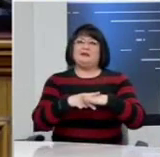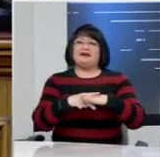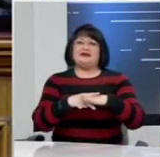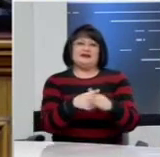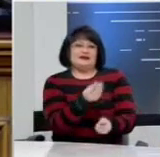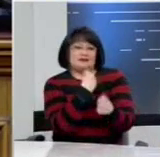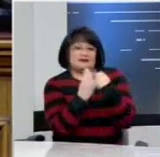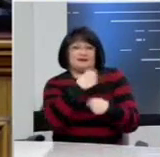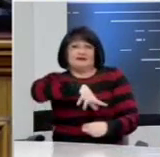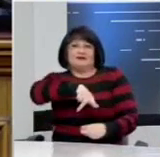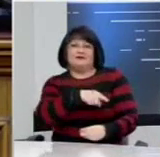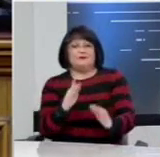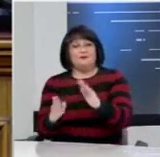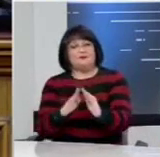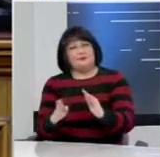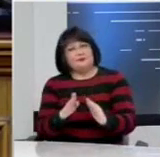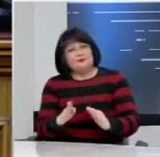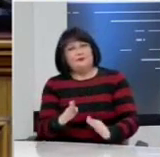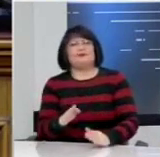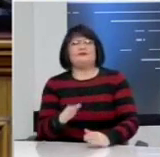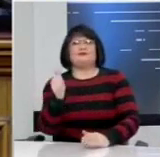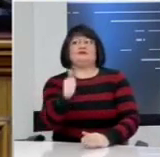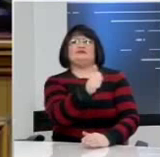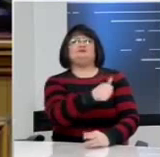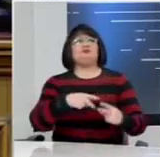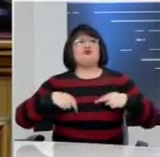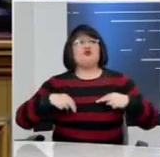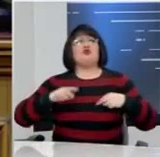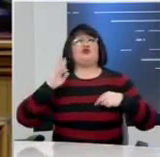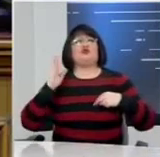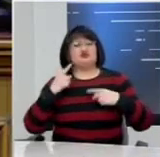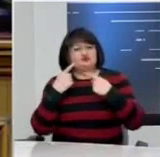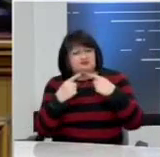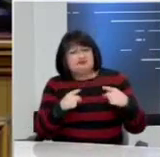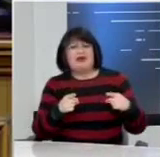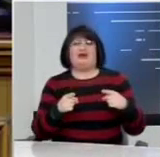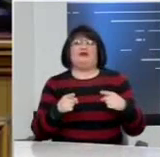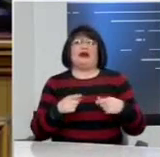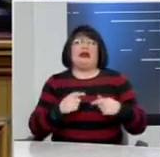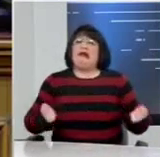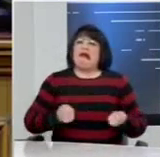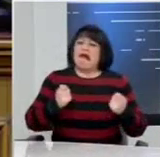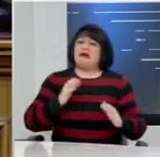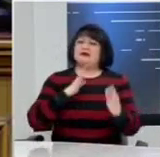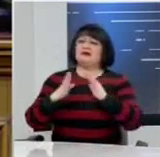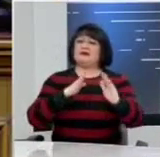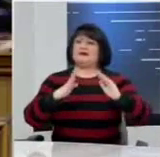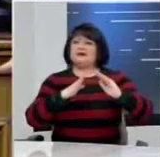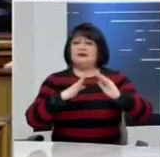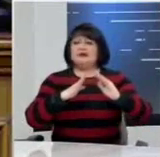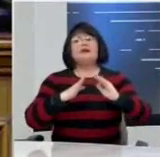απιστίας και δίνουν ασυλία στους εαυτούς τους, αφού μεταξύ των υποθέσεων για τις οποίες εξασφαλίζεται η ασυλία των τραπεζιτών